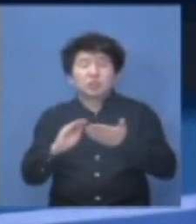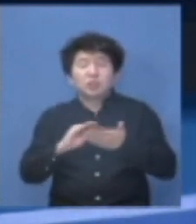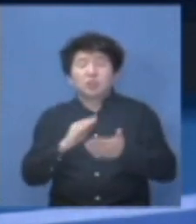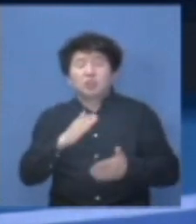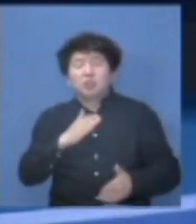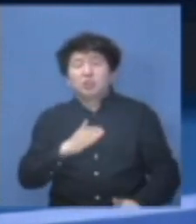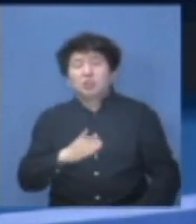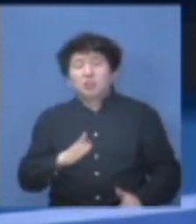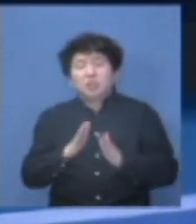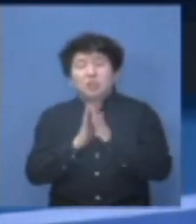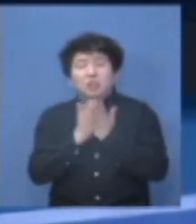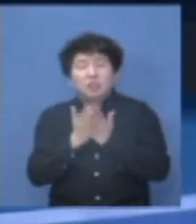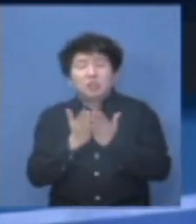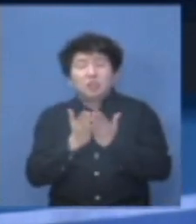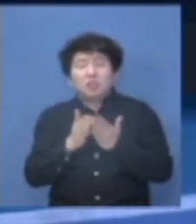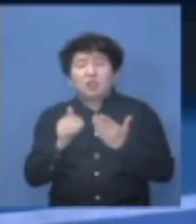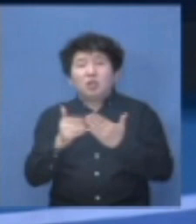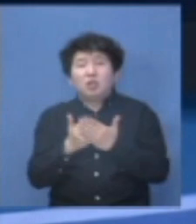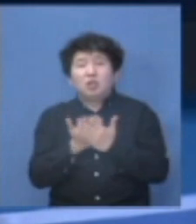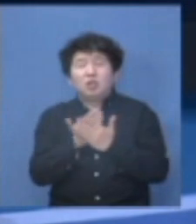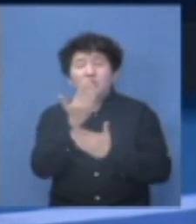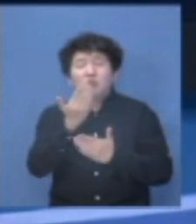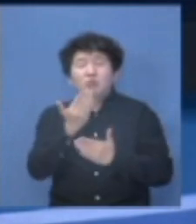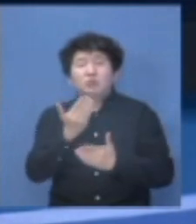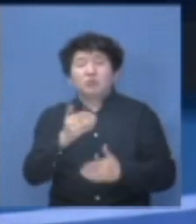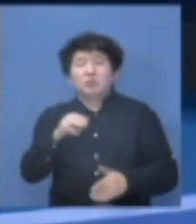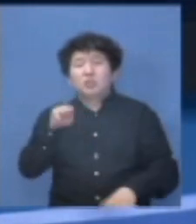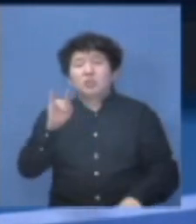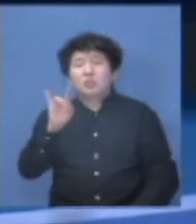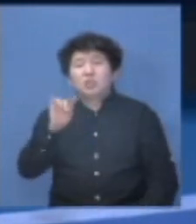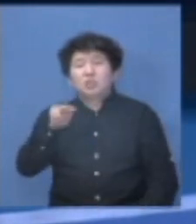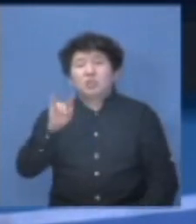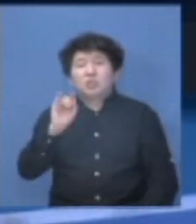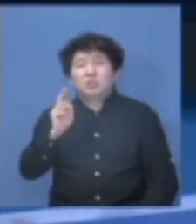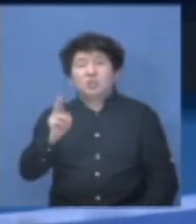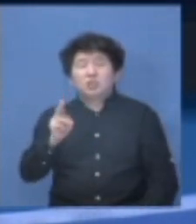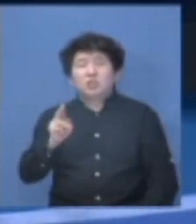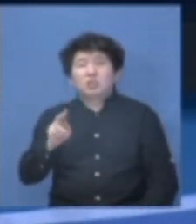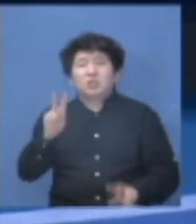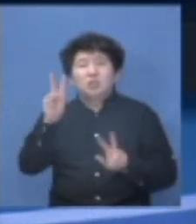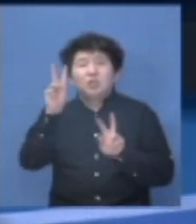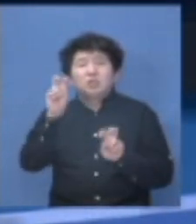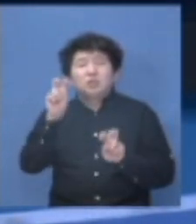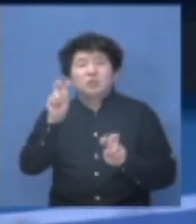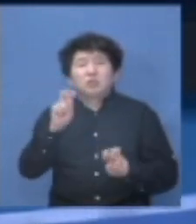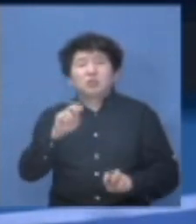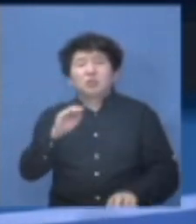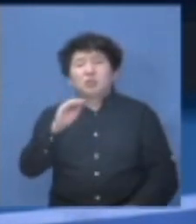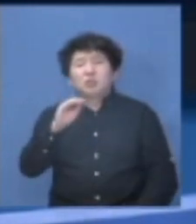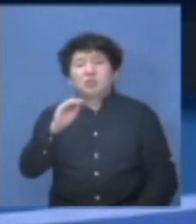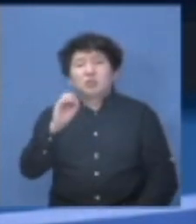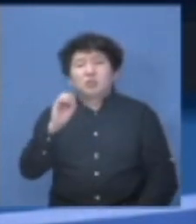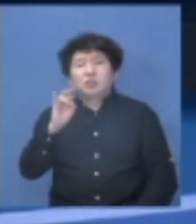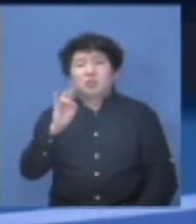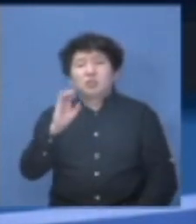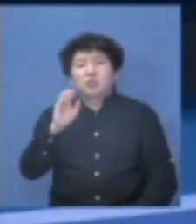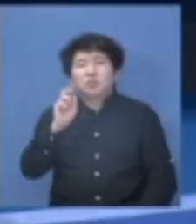раз аудитории представили новую книгу «Терлик» автора из Курчумского района Жиенбека Рабилулы.